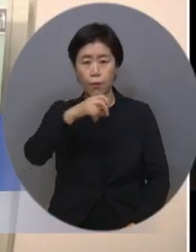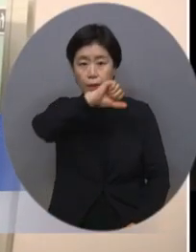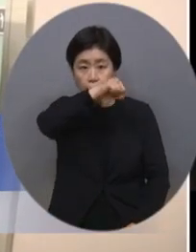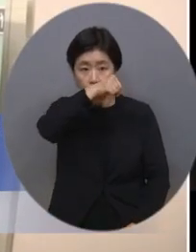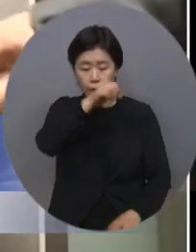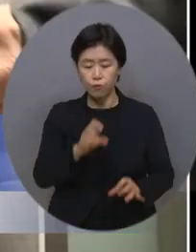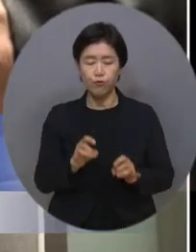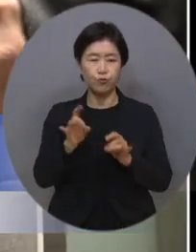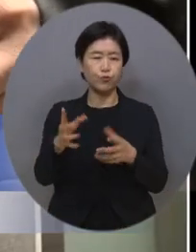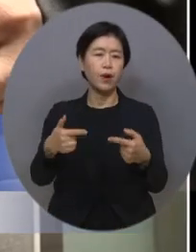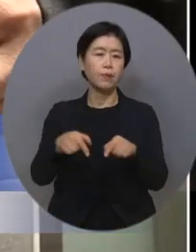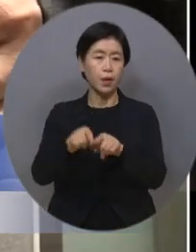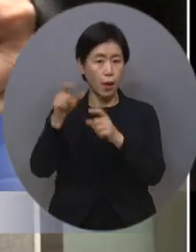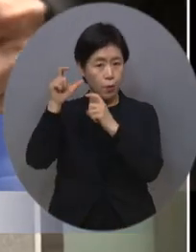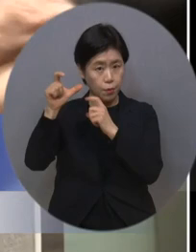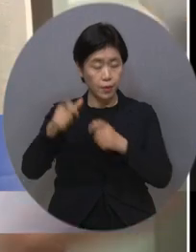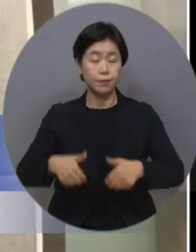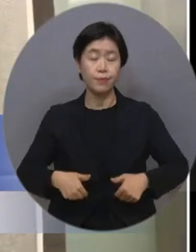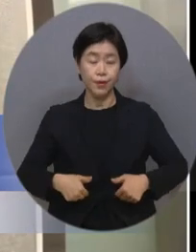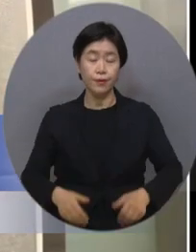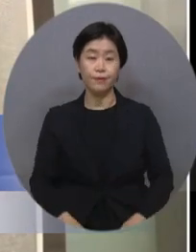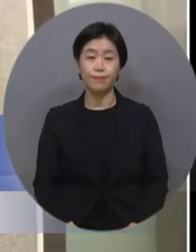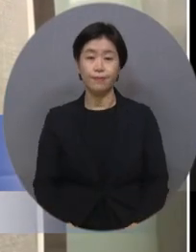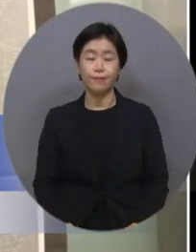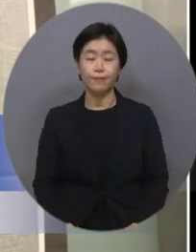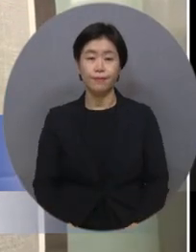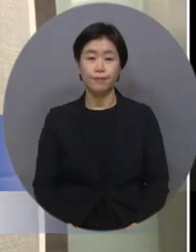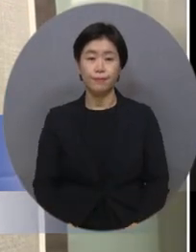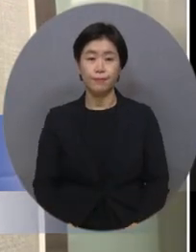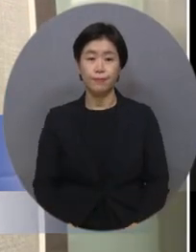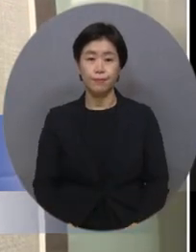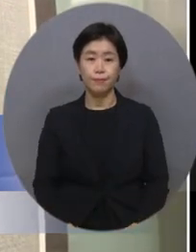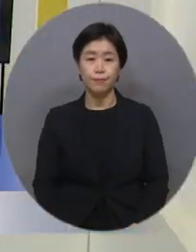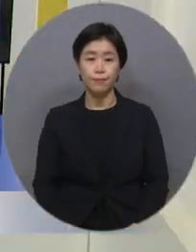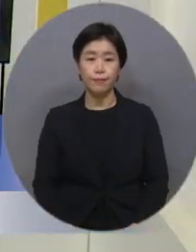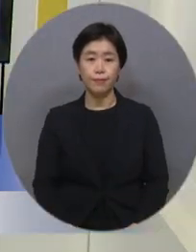투입도 함께 고민해 볼 필요가 있을 것 같습니다